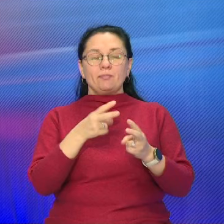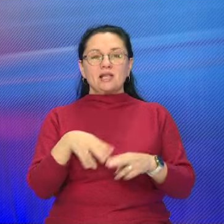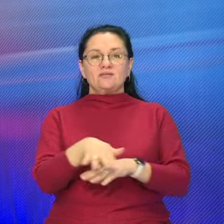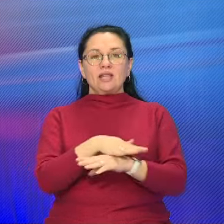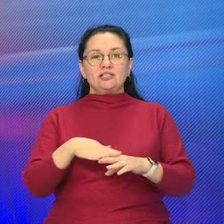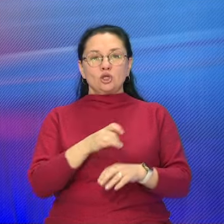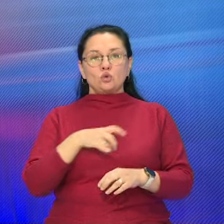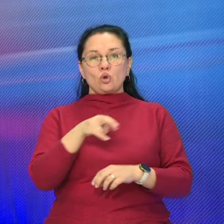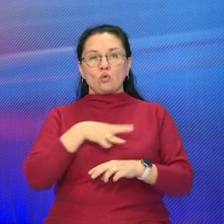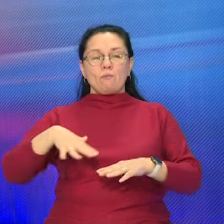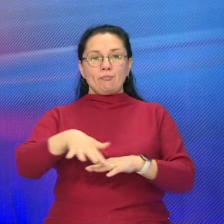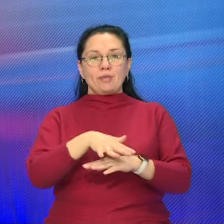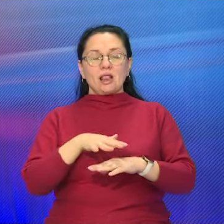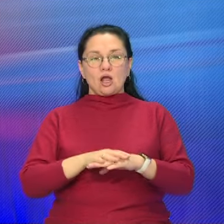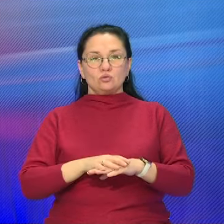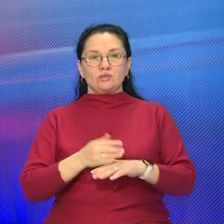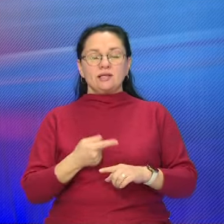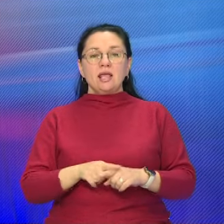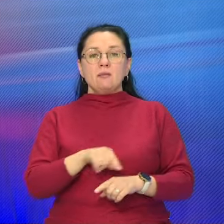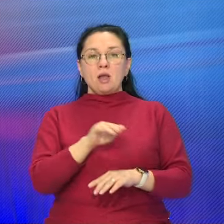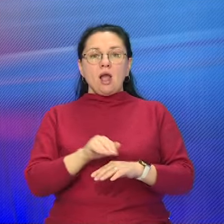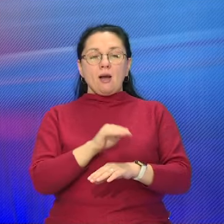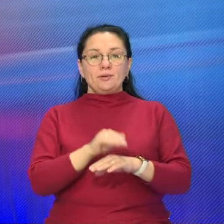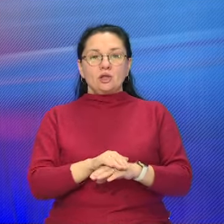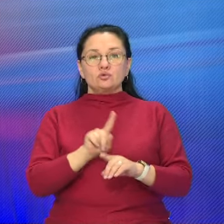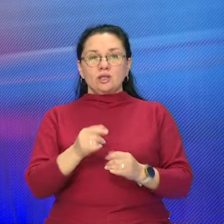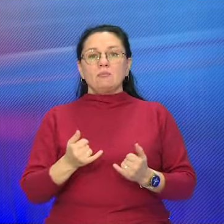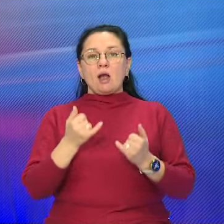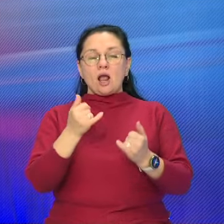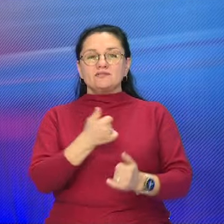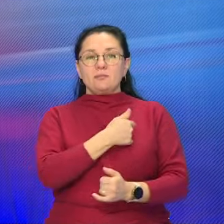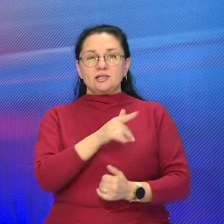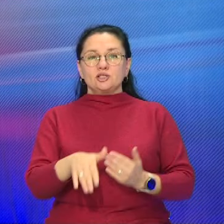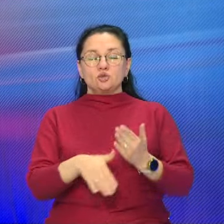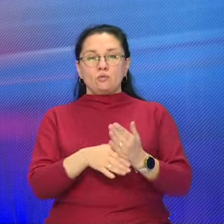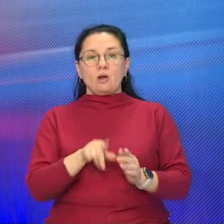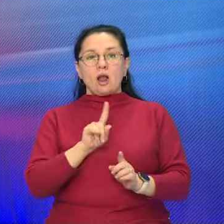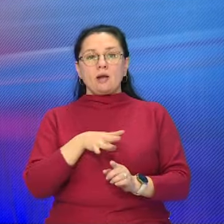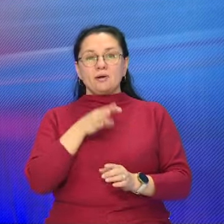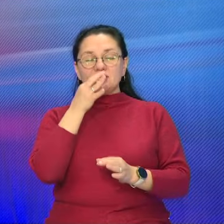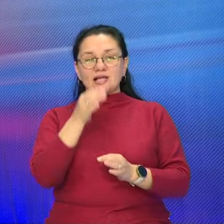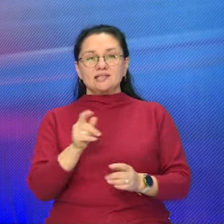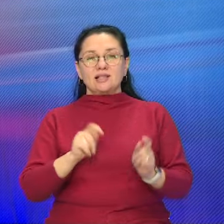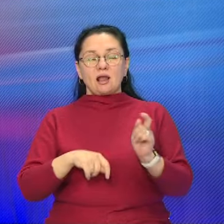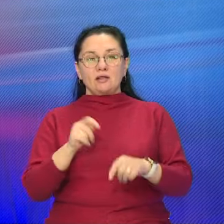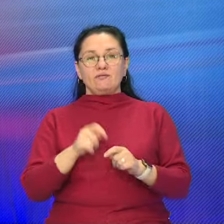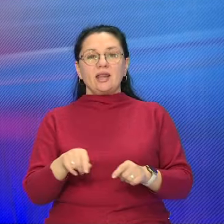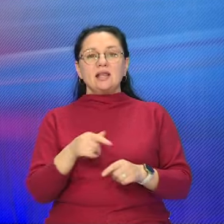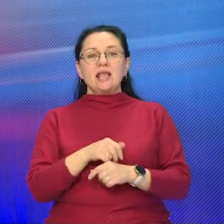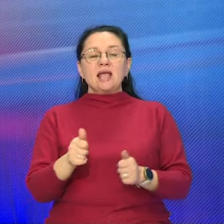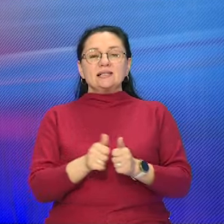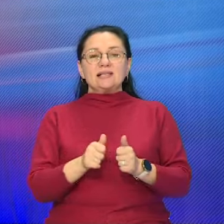те телесные повреждения, которые мы здесь уже обнаружили и оказывали им медицинскую помощь. Как прогучало на пресс-конференции, сумежные